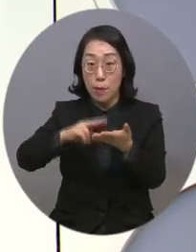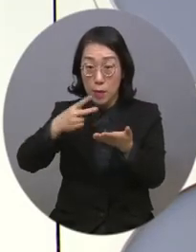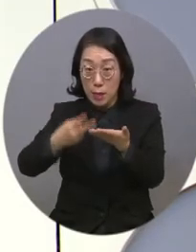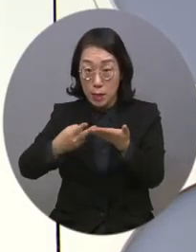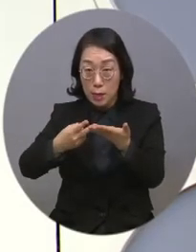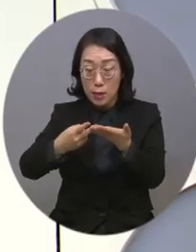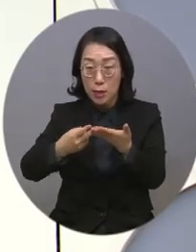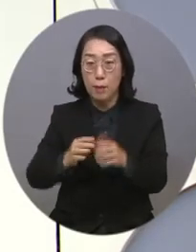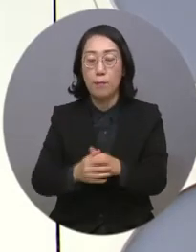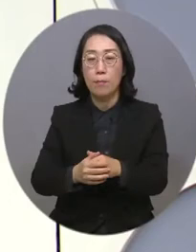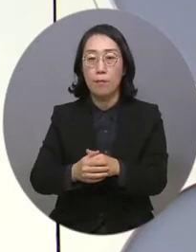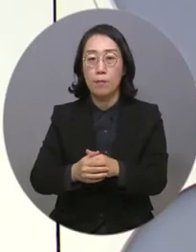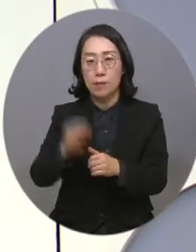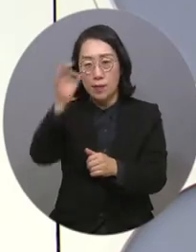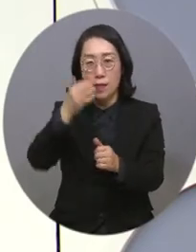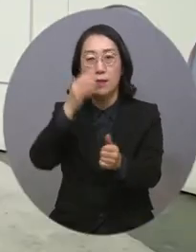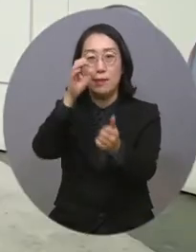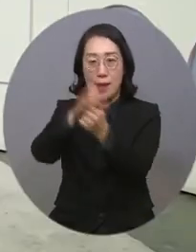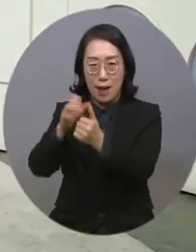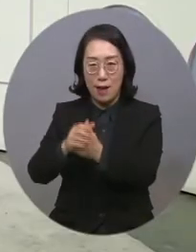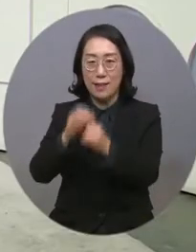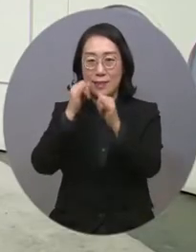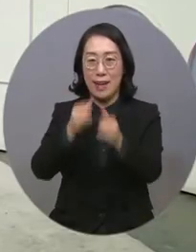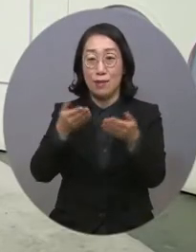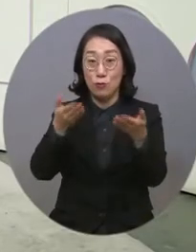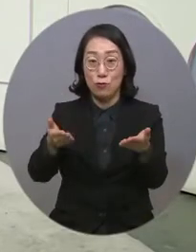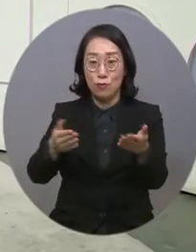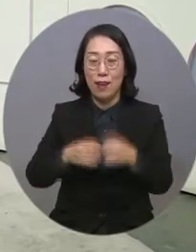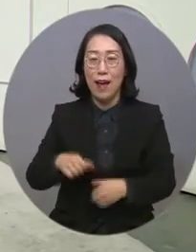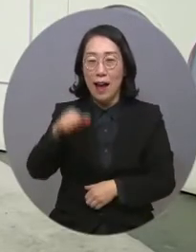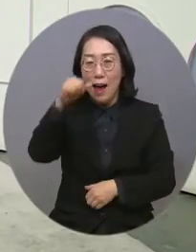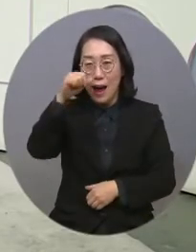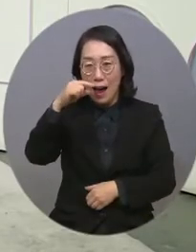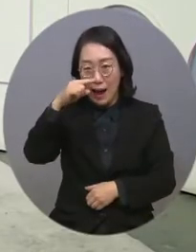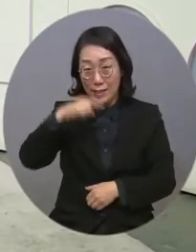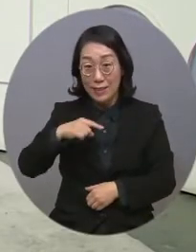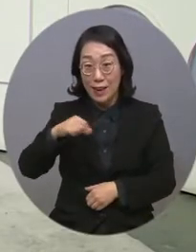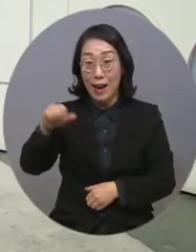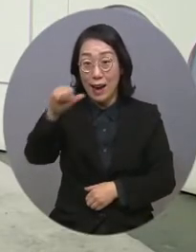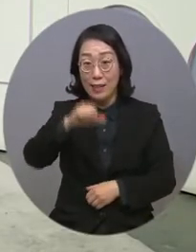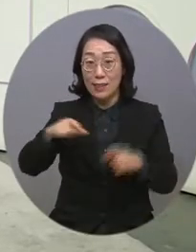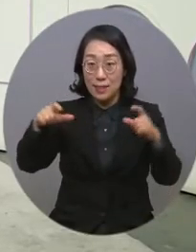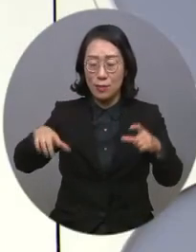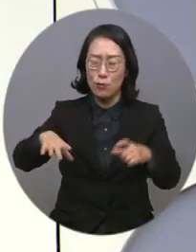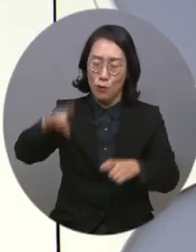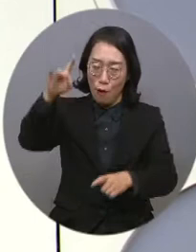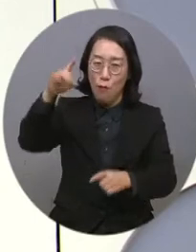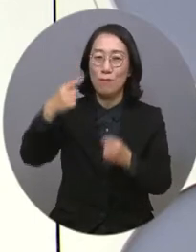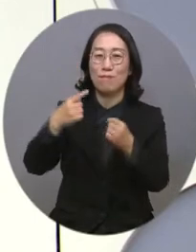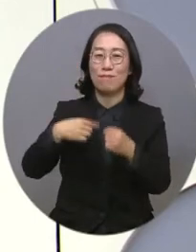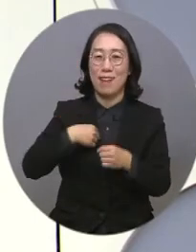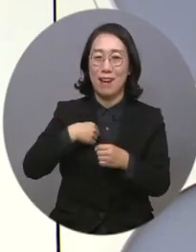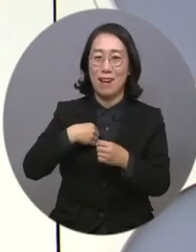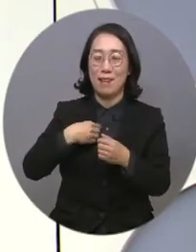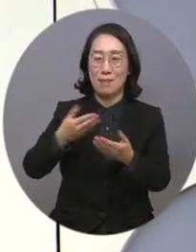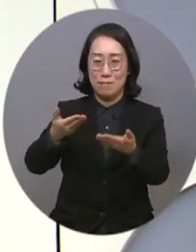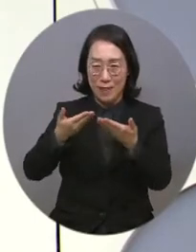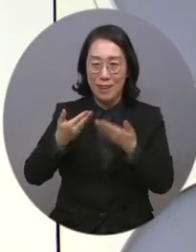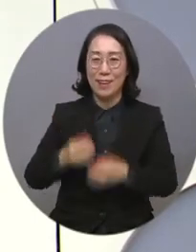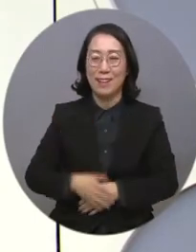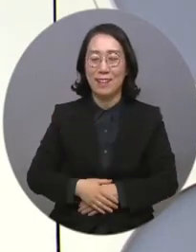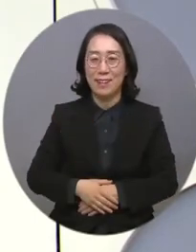최초로 아시아에서는 제가 최초로 받았습니다. 그래서 저는 저로서는 아주 영광스럽죠. 축하합니다. 예, 그동안 제가 체코 문학